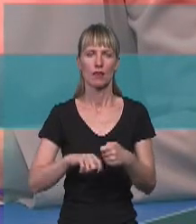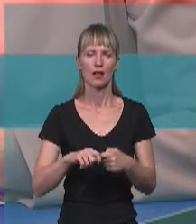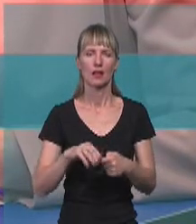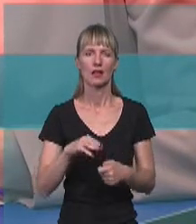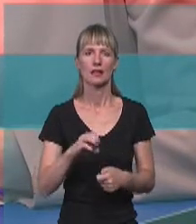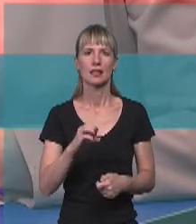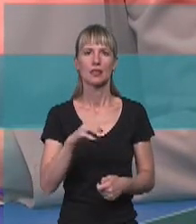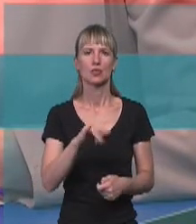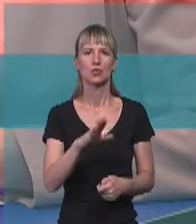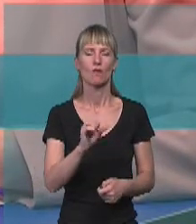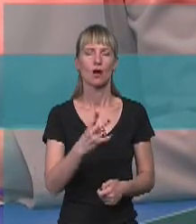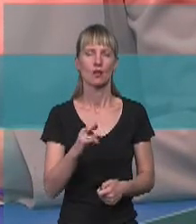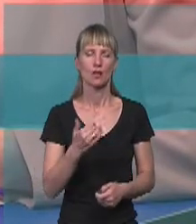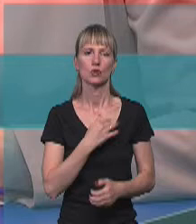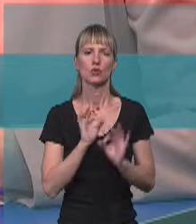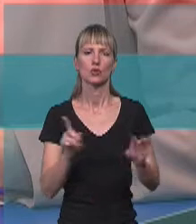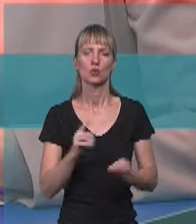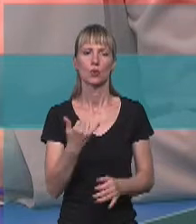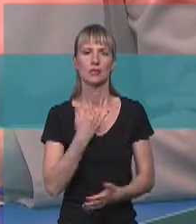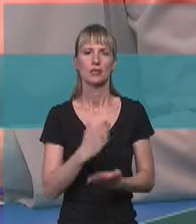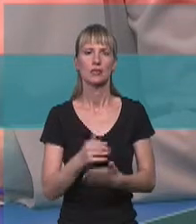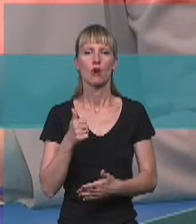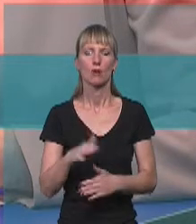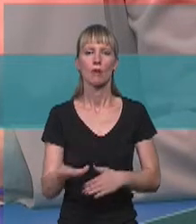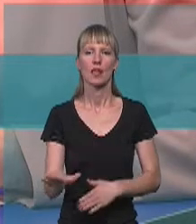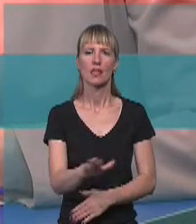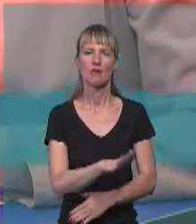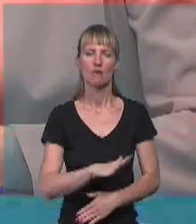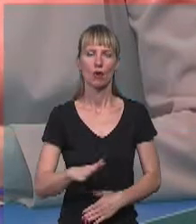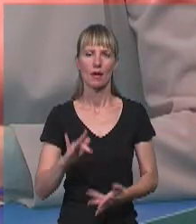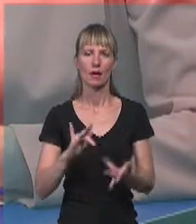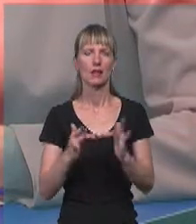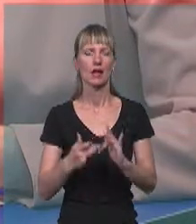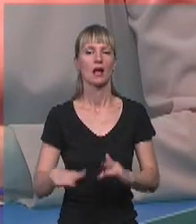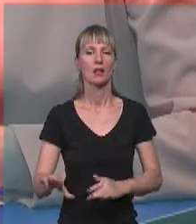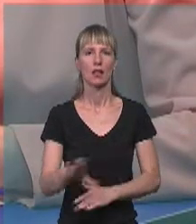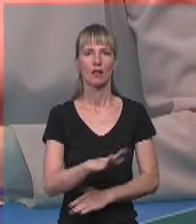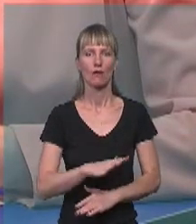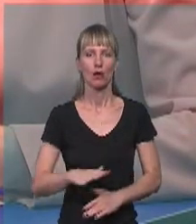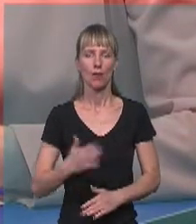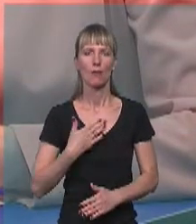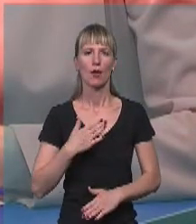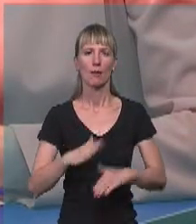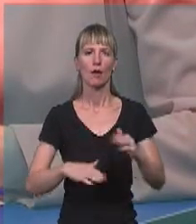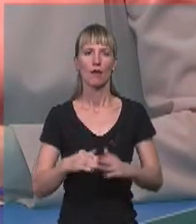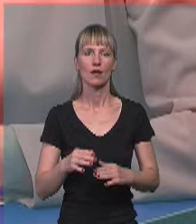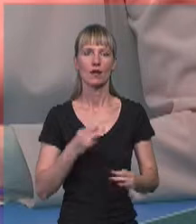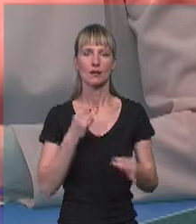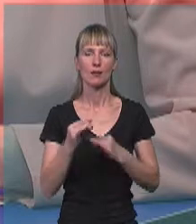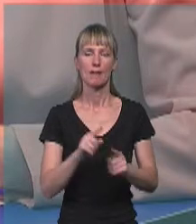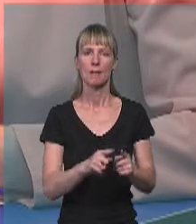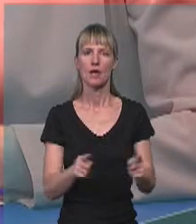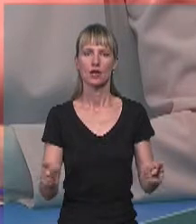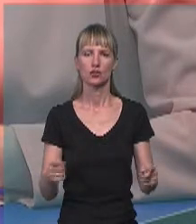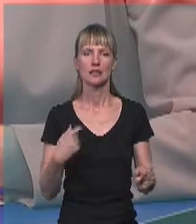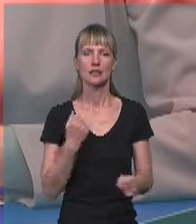зараз розказати про те, що у нас є дуже гарна платформа, онлайн-платформа «Моя професія – консультаційна мережа».